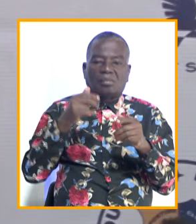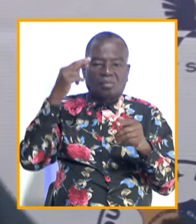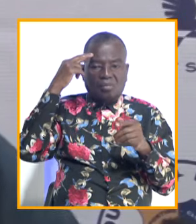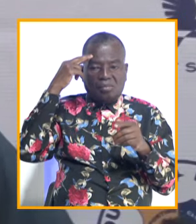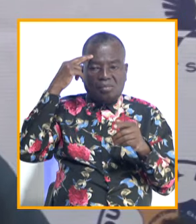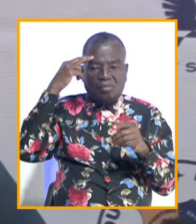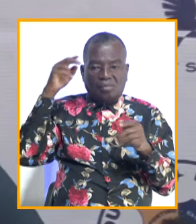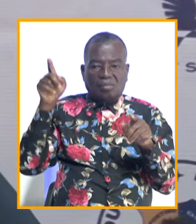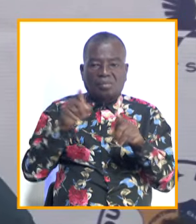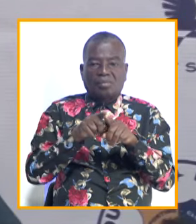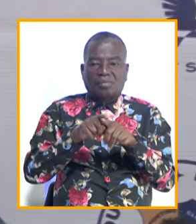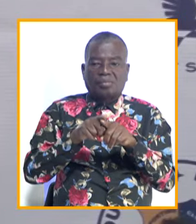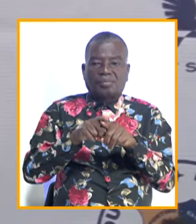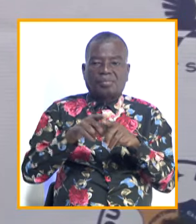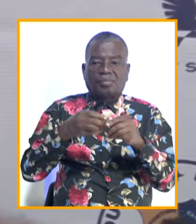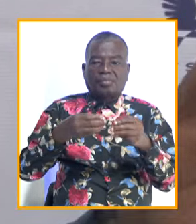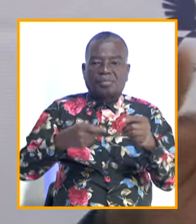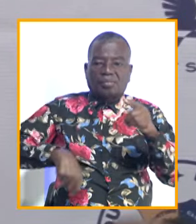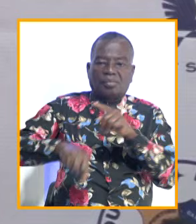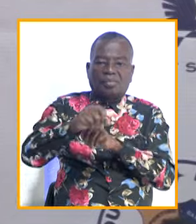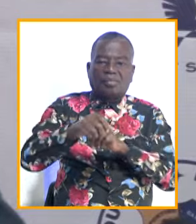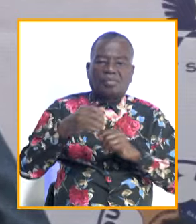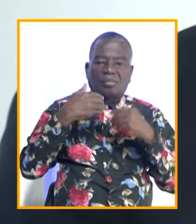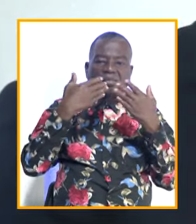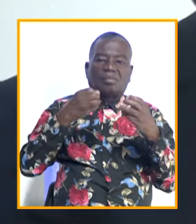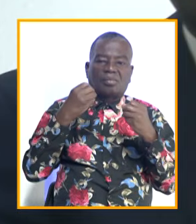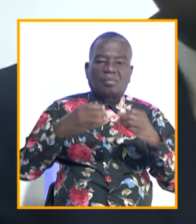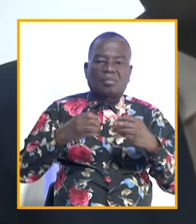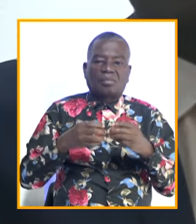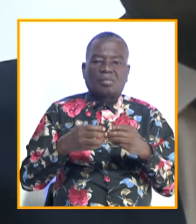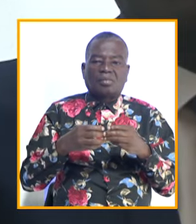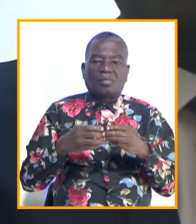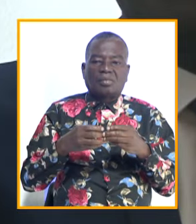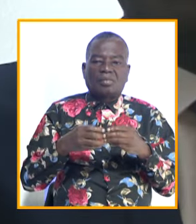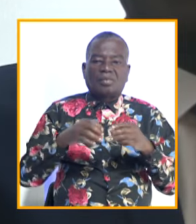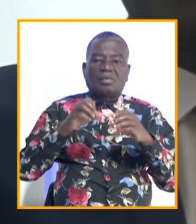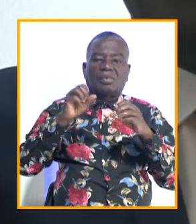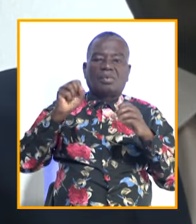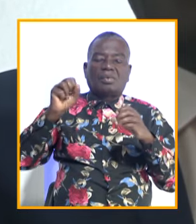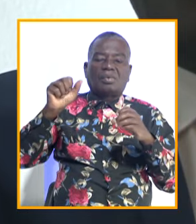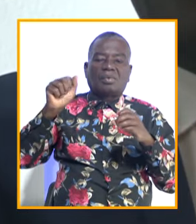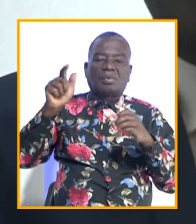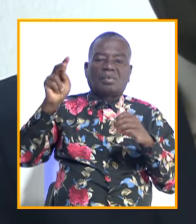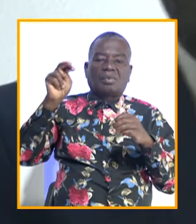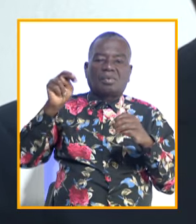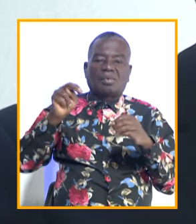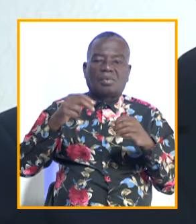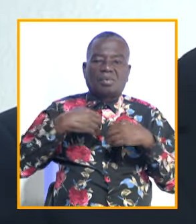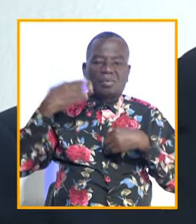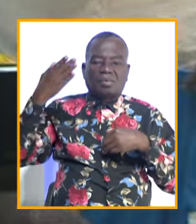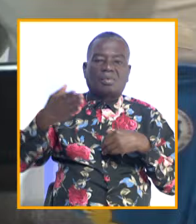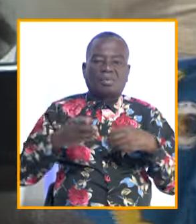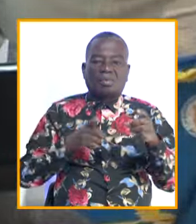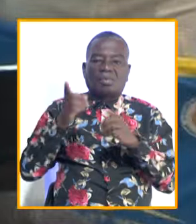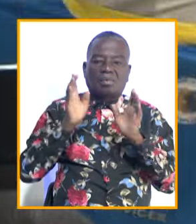tant que terre de football. Donc je tenais à le remercier vraiment. Salomon Kalou aura à la fois une casquette de directeur sportif et footballeur